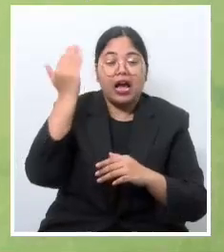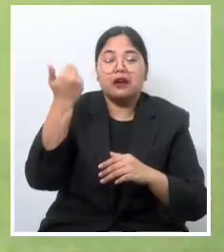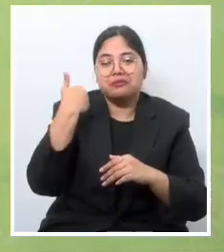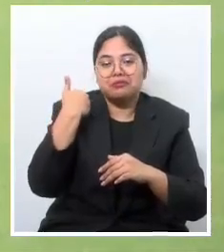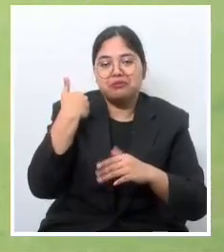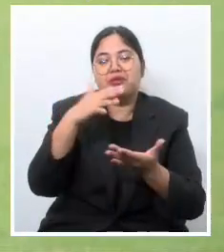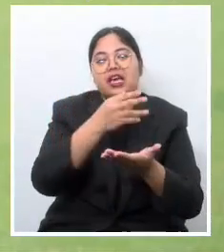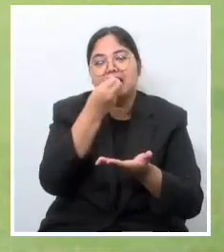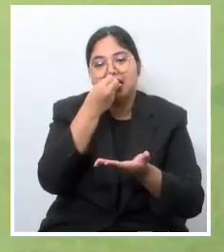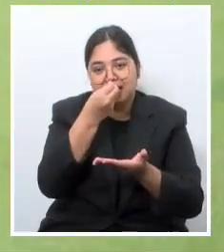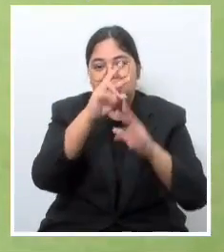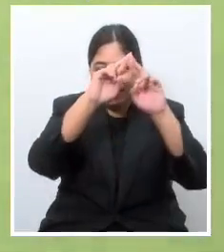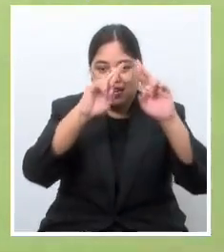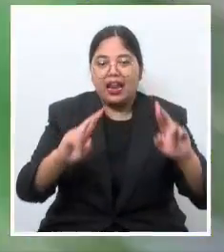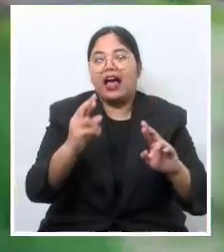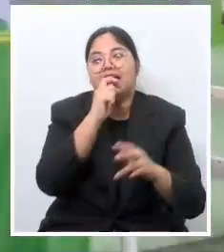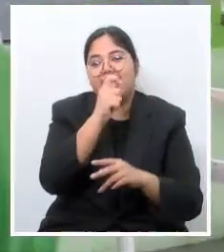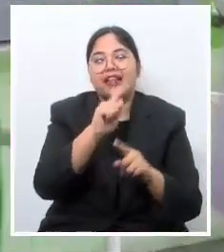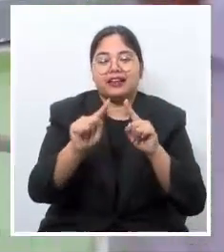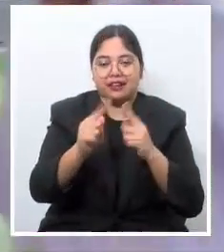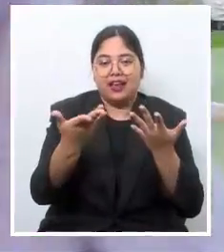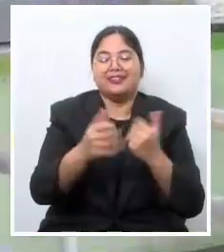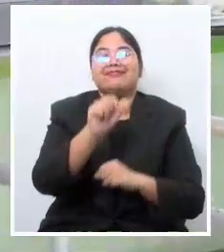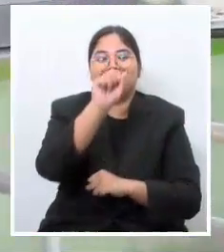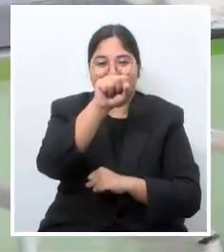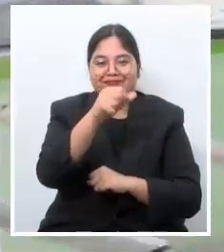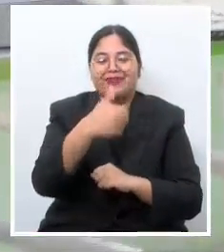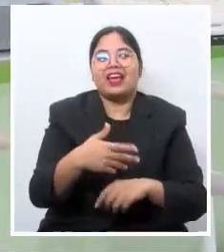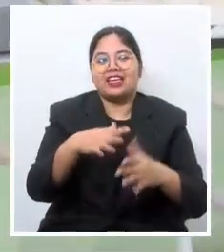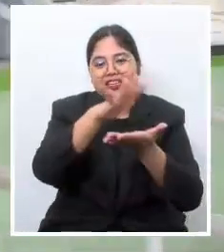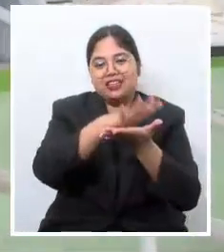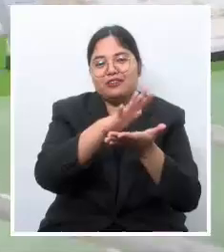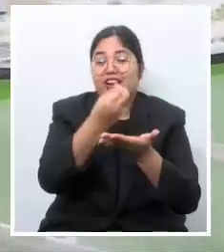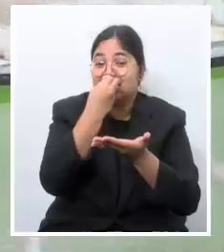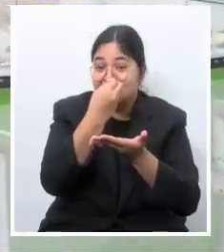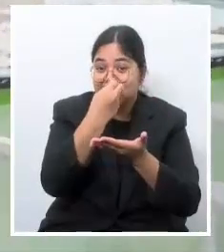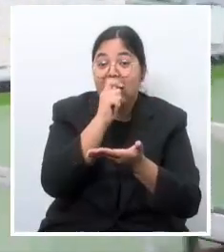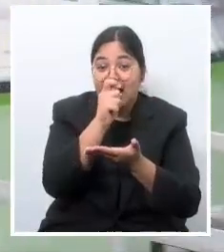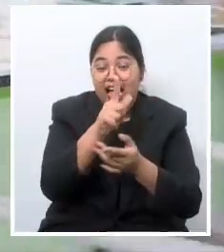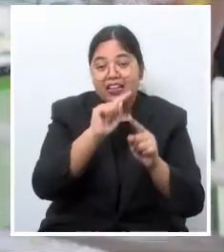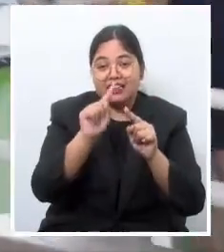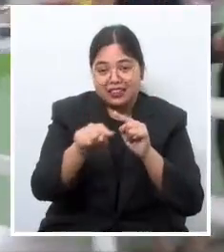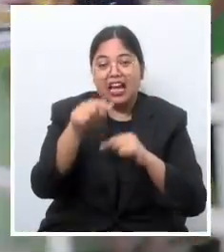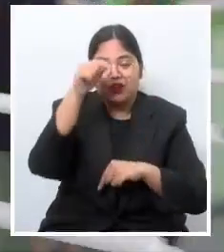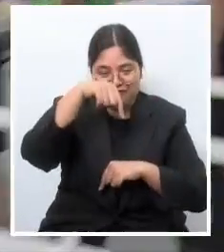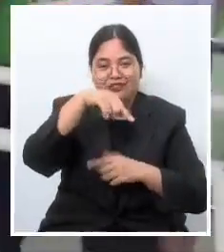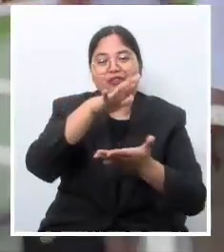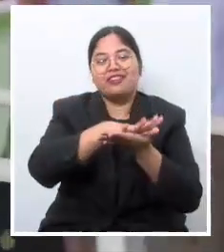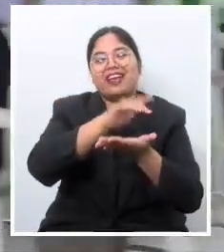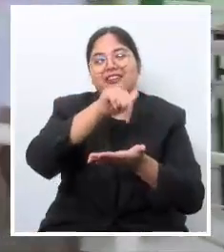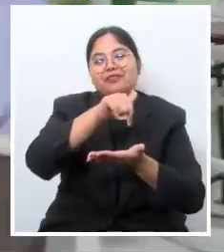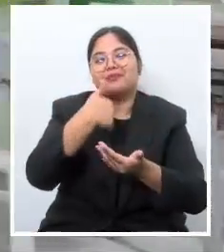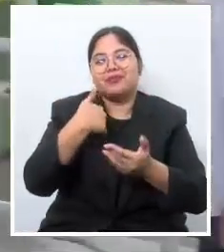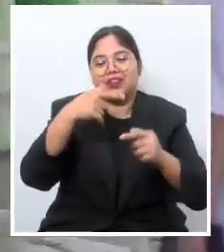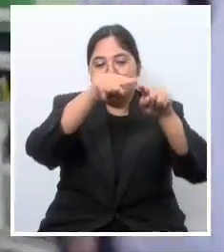ที่โรงอาหารของโรงเรียนได้เลยค่ะใช่แล้วค่ะค่ะนี่คือโรงอาหารของโรงเรียนวัดห้วยจระเข้วิทยาคมซึ่ง